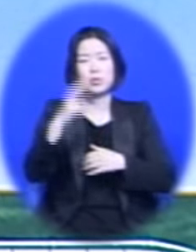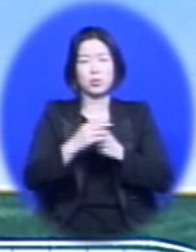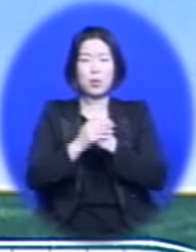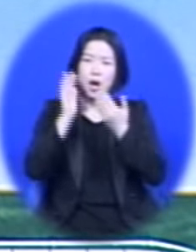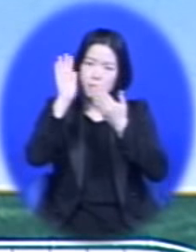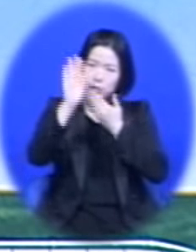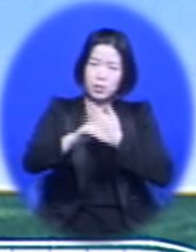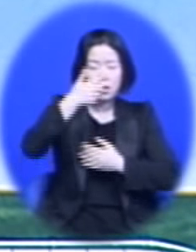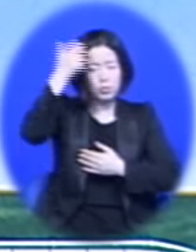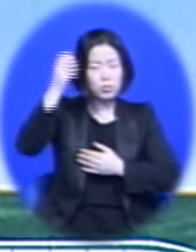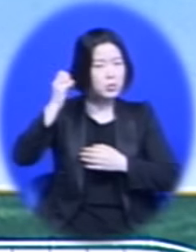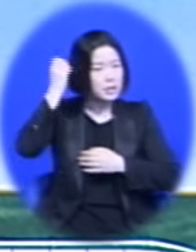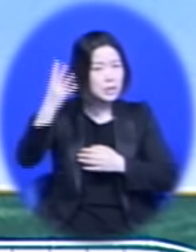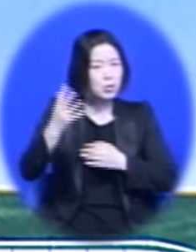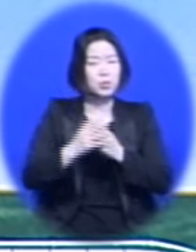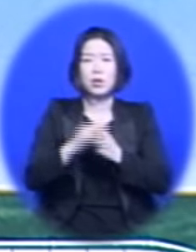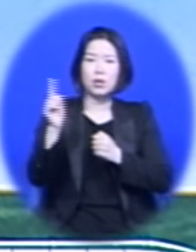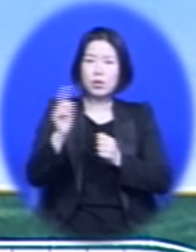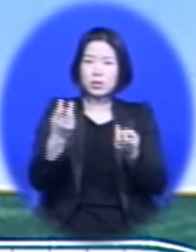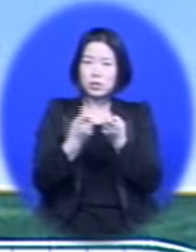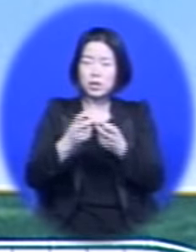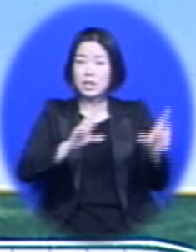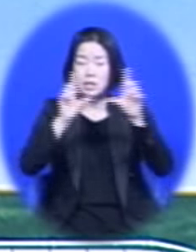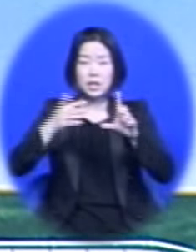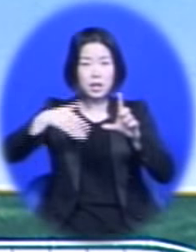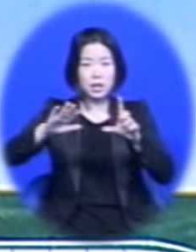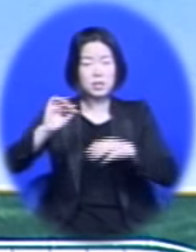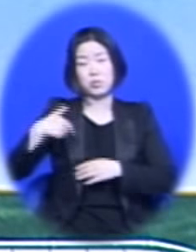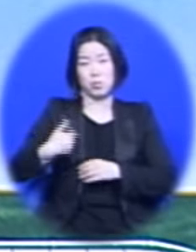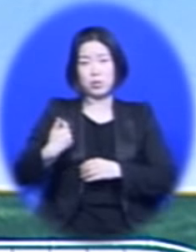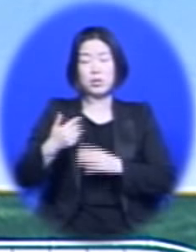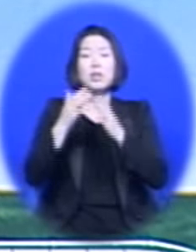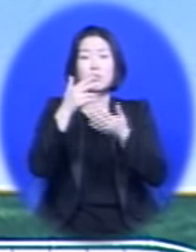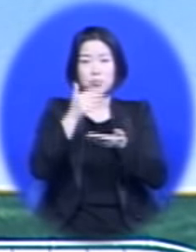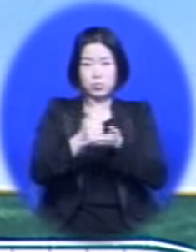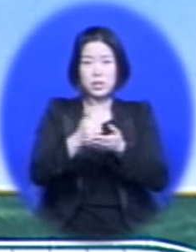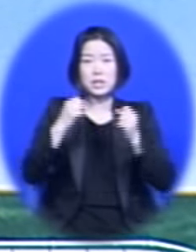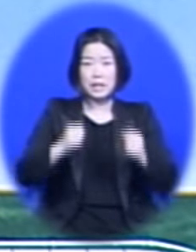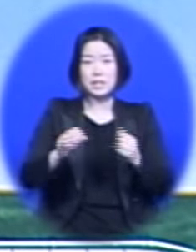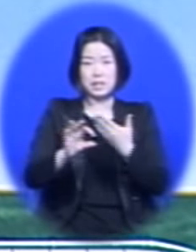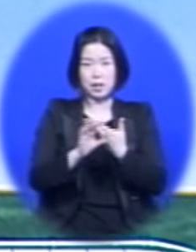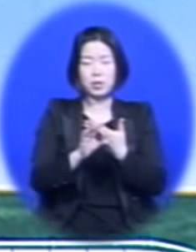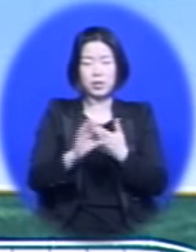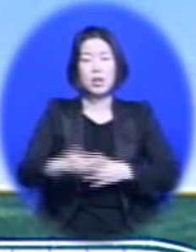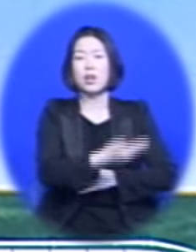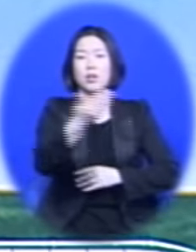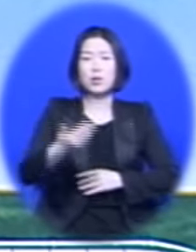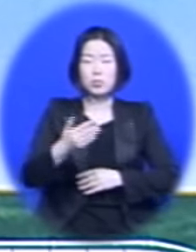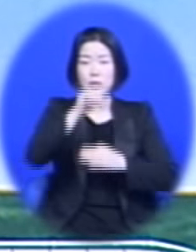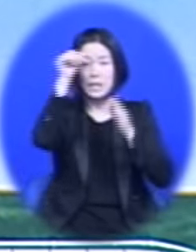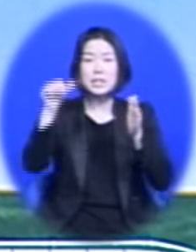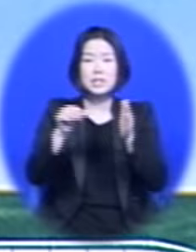미래의 꿈을 잃어버리고 어떻게 살아야 될지 모르겠고 그러신 분이 계시다면 여러분은